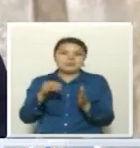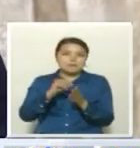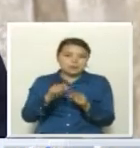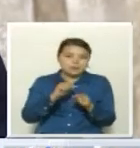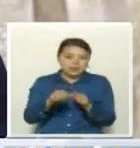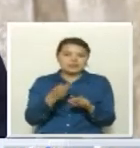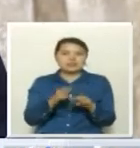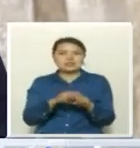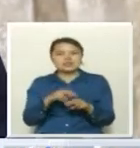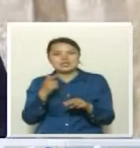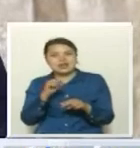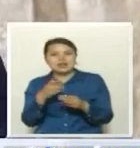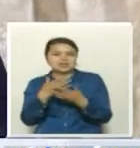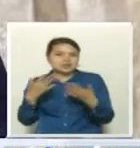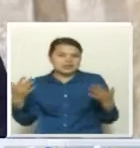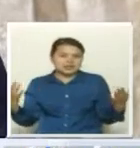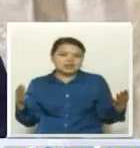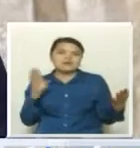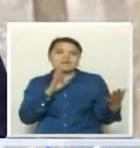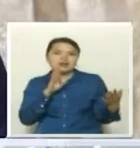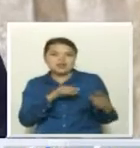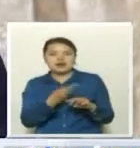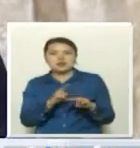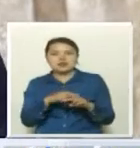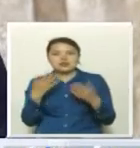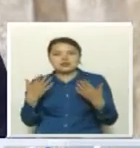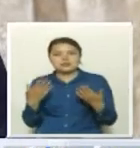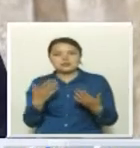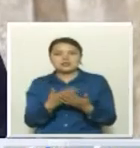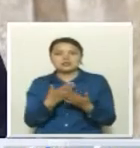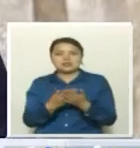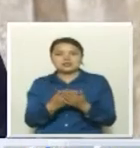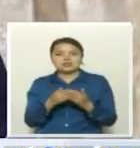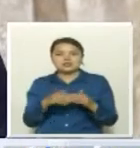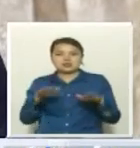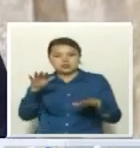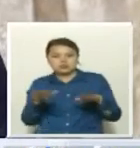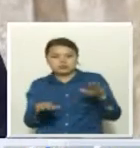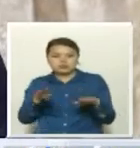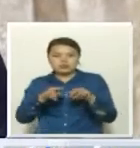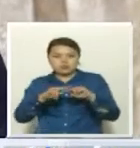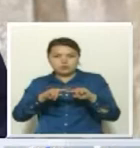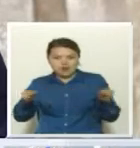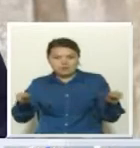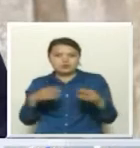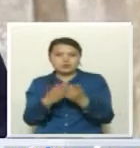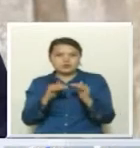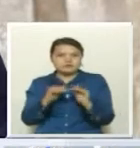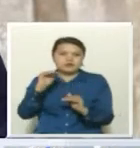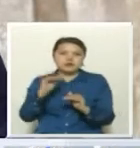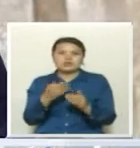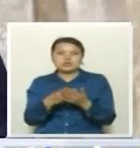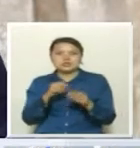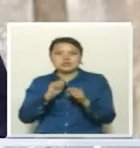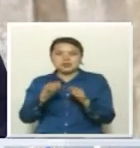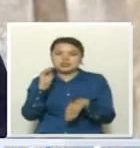арасындағы және субъектінің арасындағы баланс ұстау. Осы балансты біз ұстауымыз керек. Тұтынушының